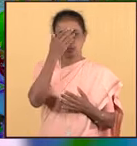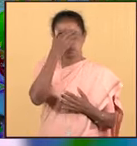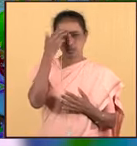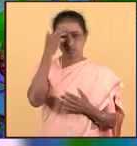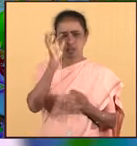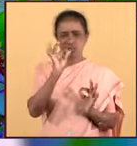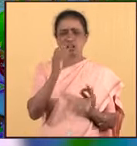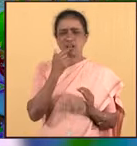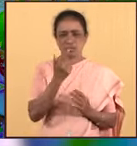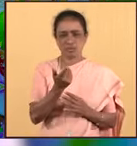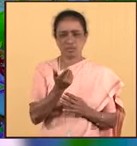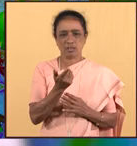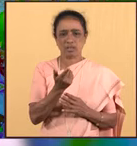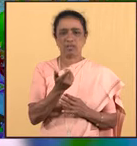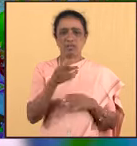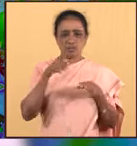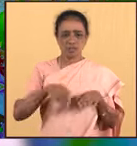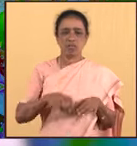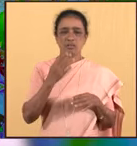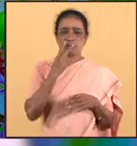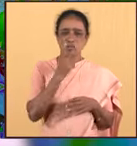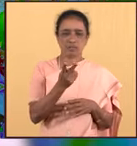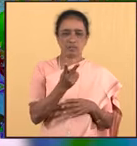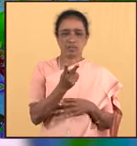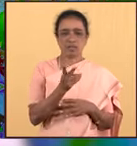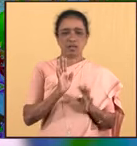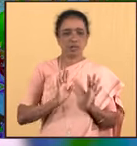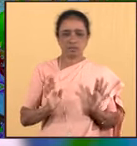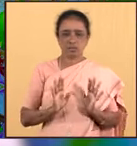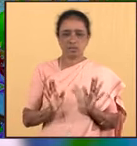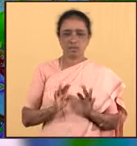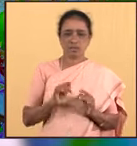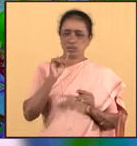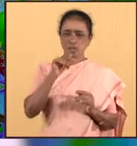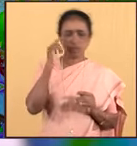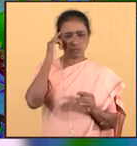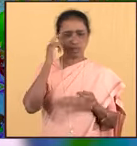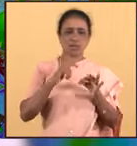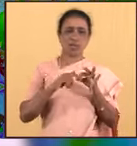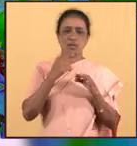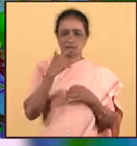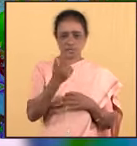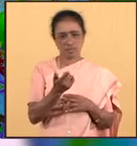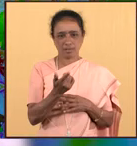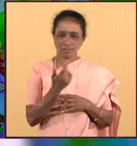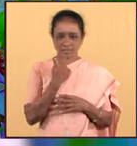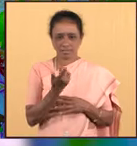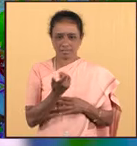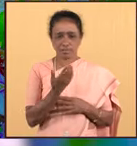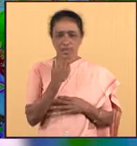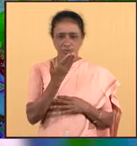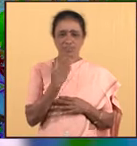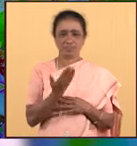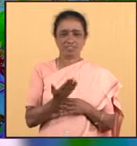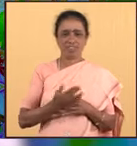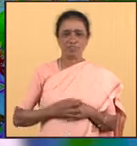சார்பின்மையின் முக்கியம் என்ன அப்படின்னு சொல்லி பார்த்தோம். இதெல்லாம் நம்ம இன்னைக்கு பார்த்தது. அதோடு மட்டும் இல்லாமல் உங்களுக்கு சில கேள்விகளை கொடுக்கலாம். கேள்வி